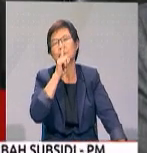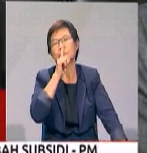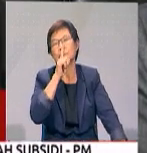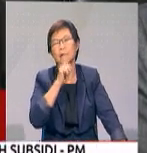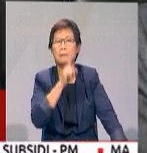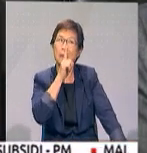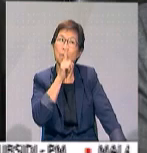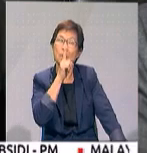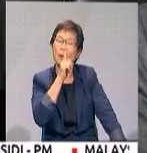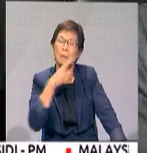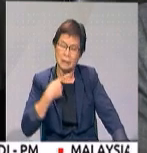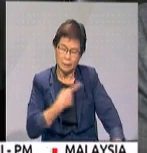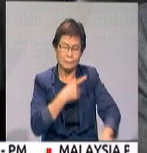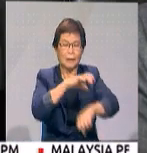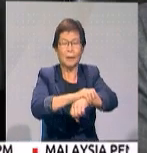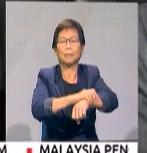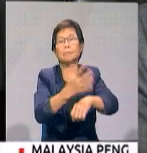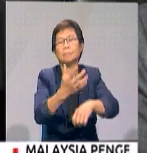tangkap.